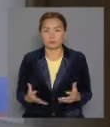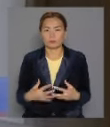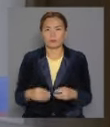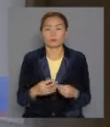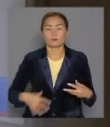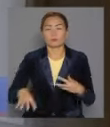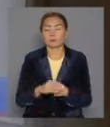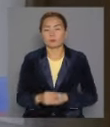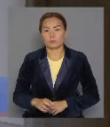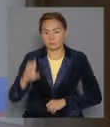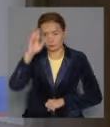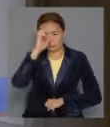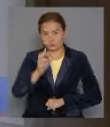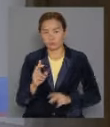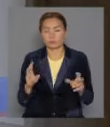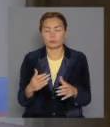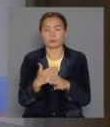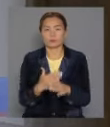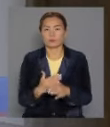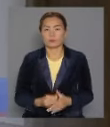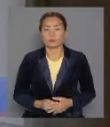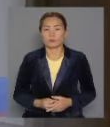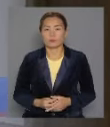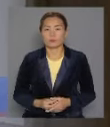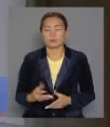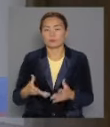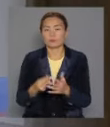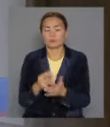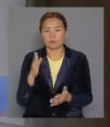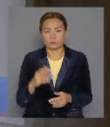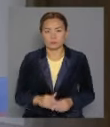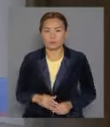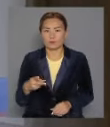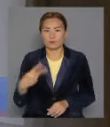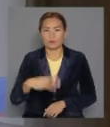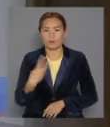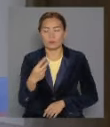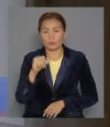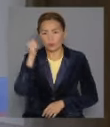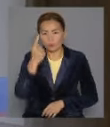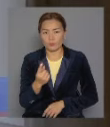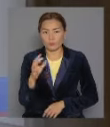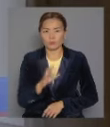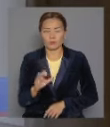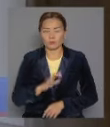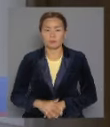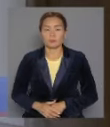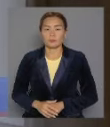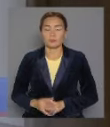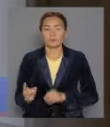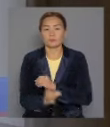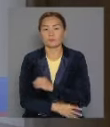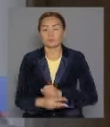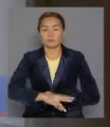отбасыларға мемлекеттік атаулы әлеуметтік көмек тағайындалып төленеді. 2023 жылдың 1 қыркүйегіне кедейлік